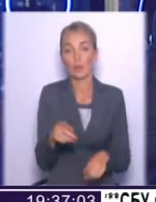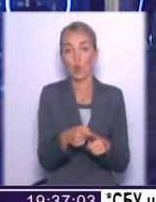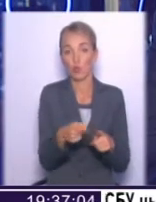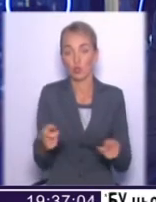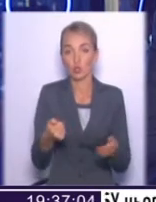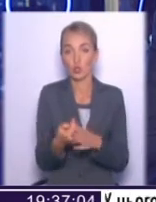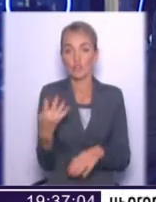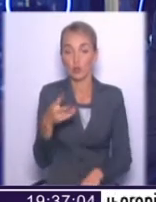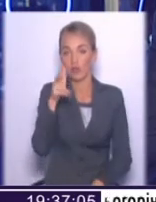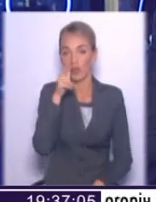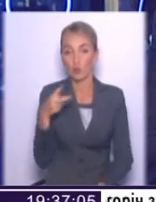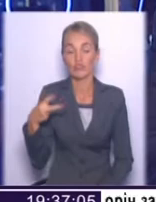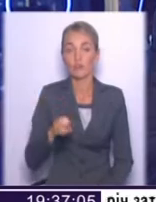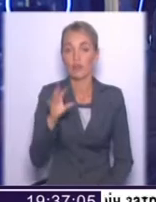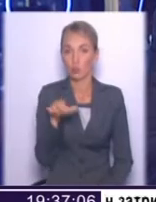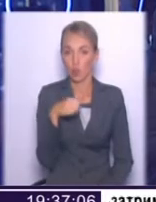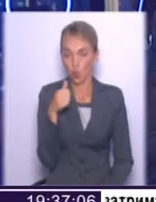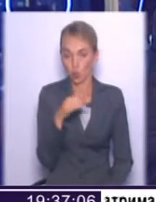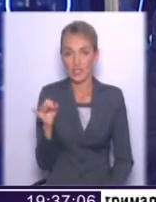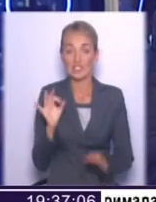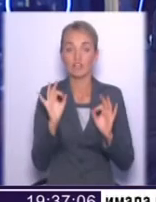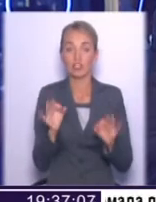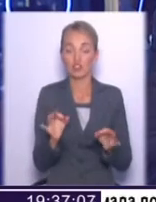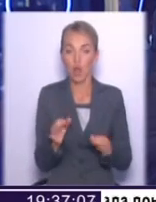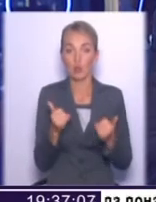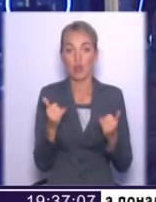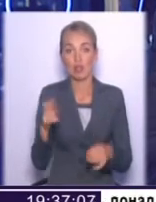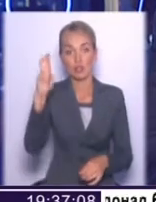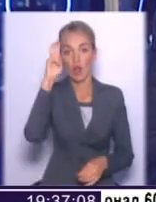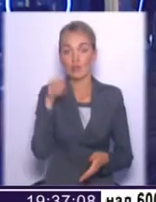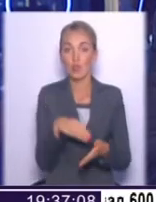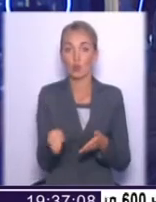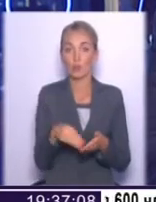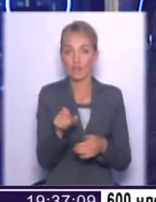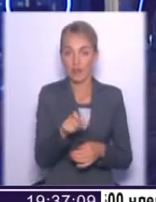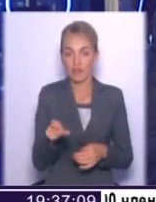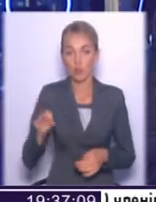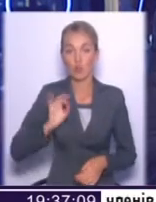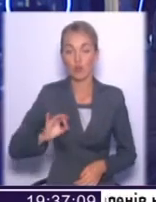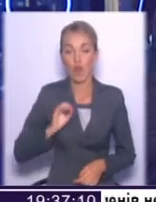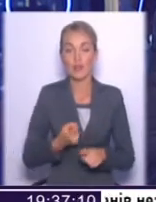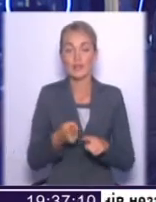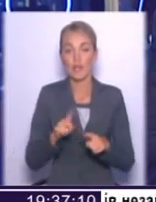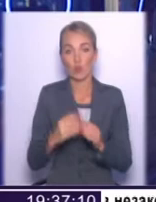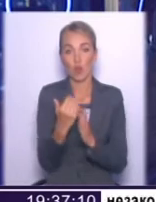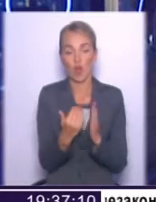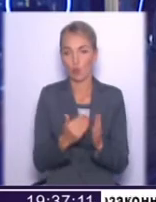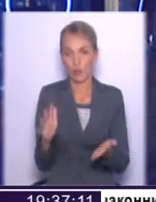4-го кварталу 2015 року. І, звичайно, для державних закупівельників користування цією програмою